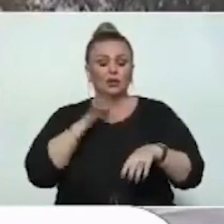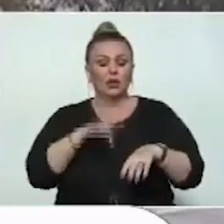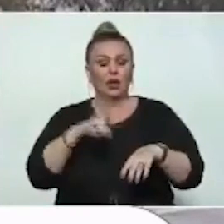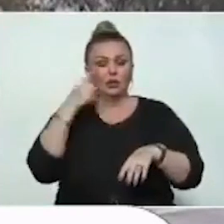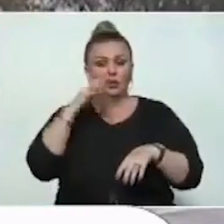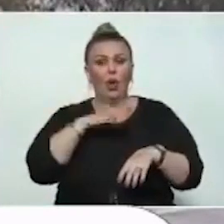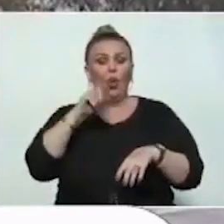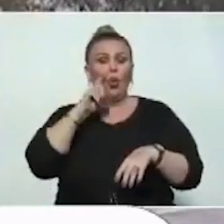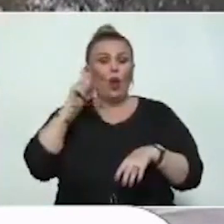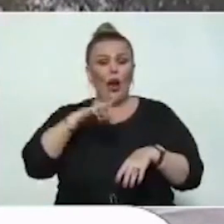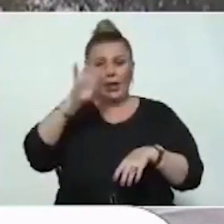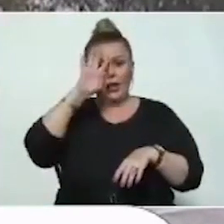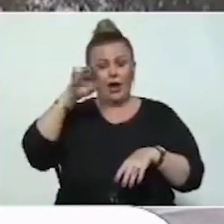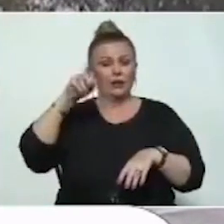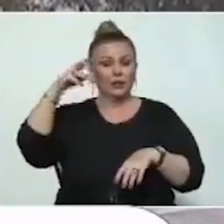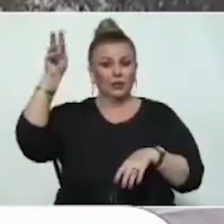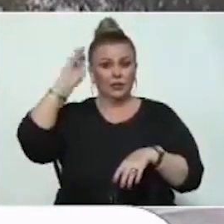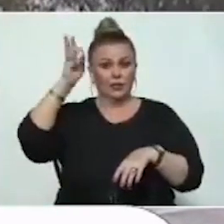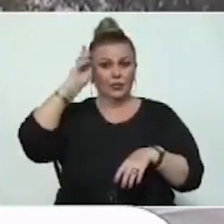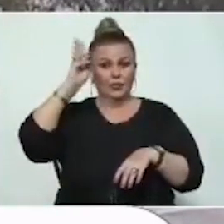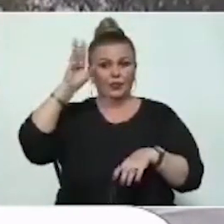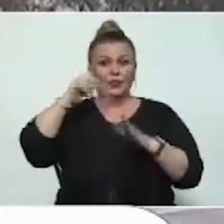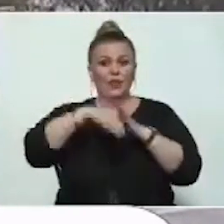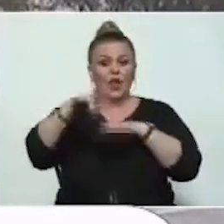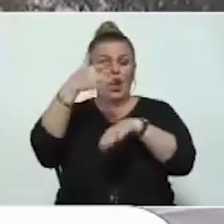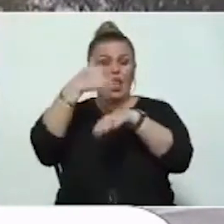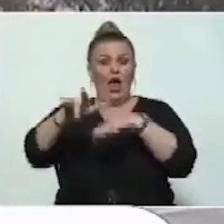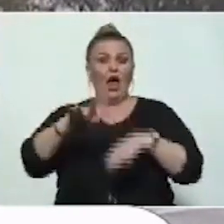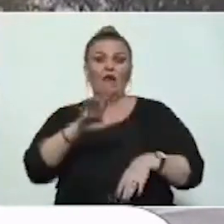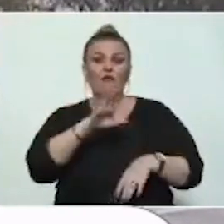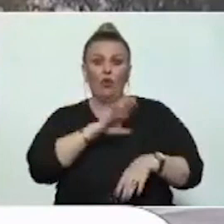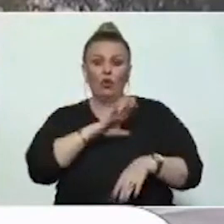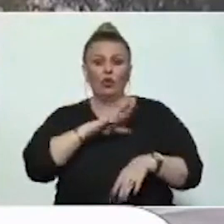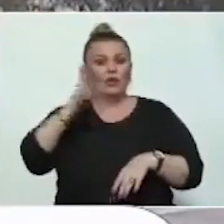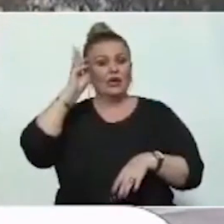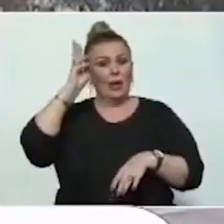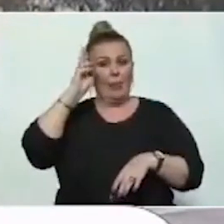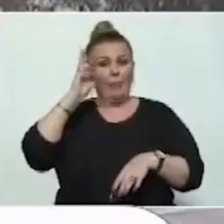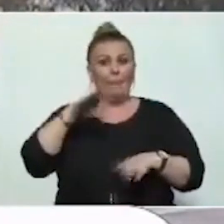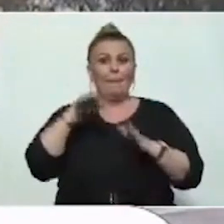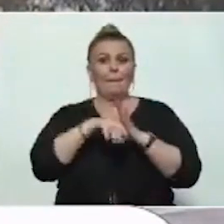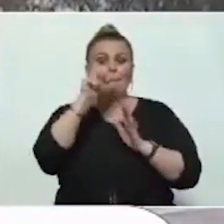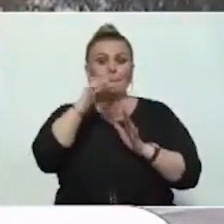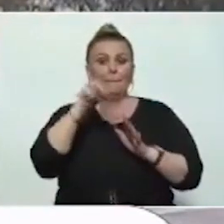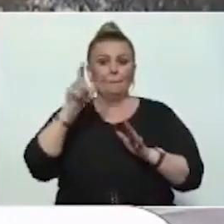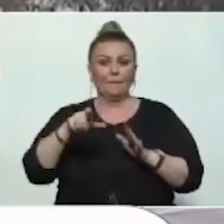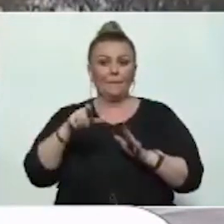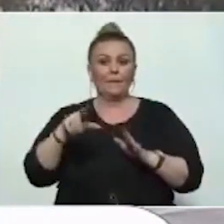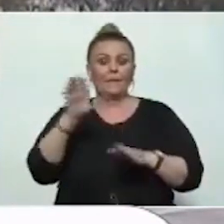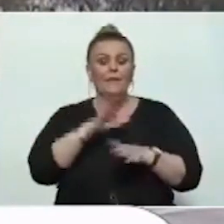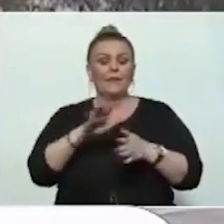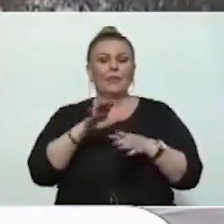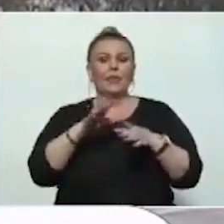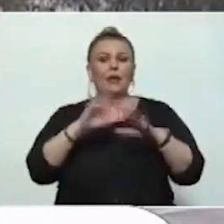İranın Ukraynadakı səfirinin akreditasiyası ləğv edilib və səfirliyin şəxsi heyəti